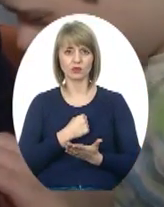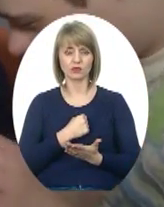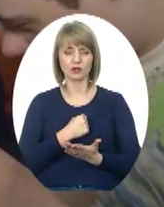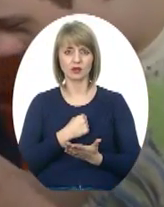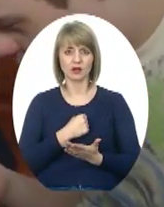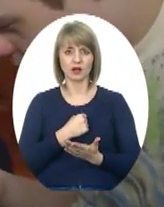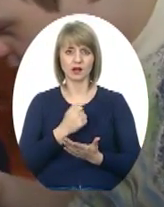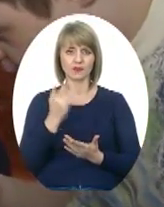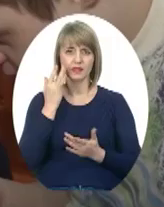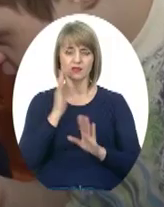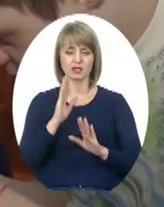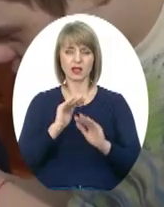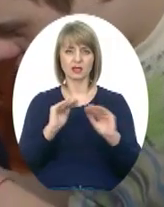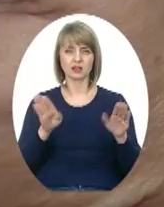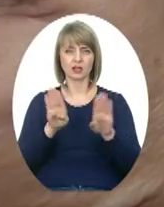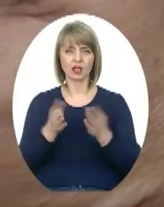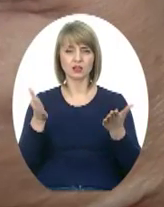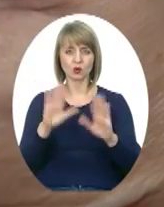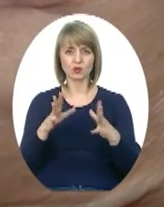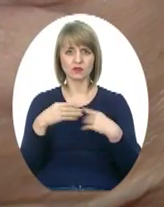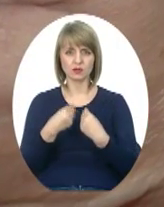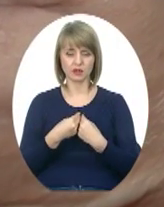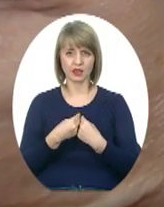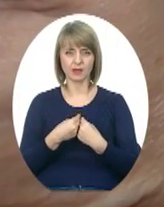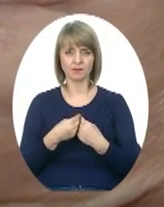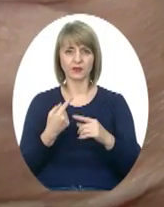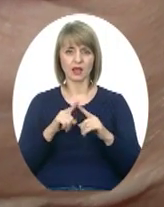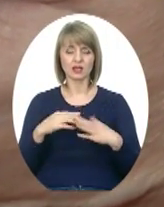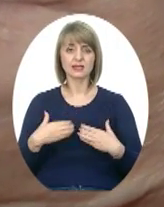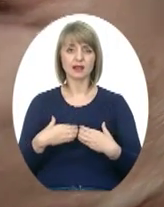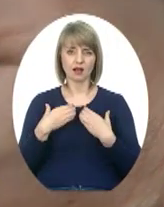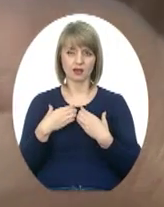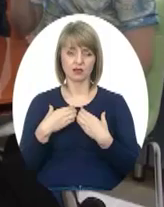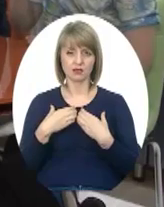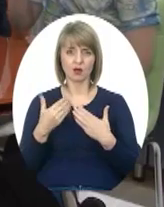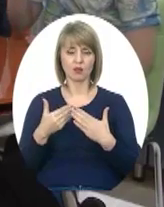К сожалению, не всегда детки такие остаются в семье. Но мне кажется, это как раз